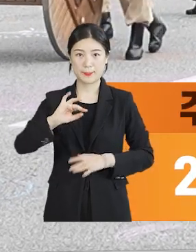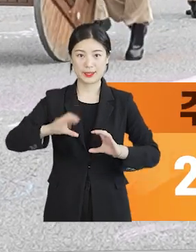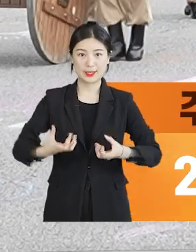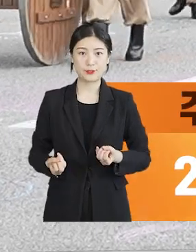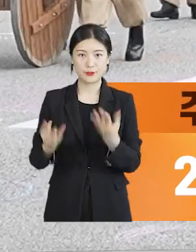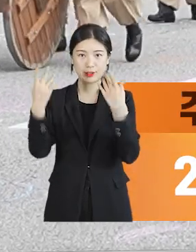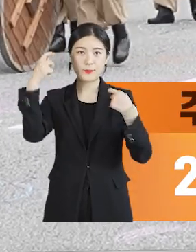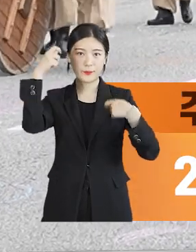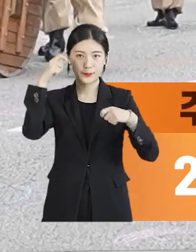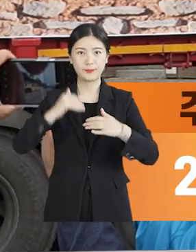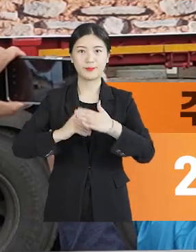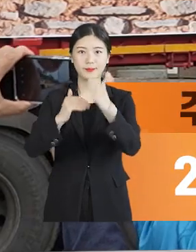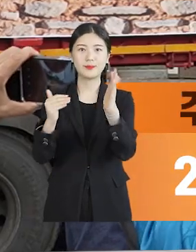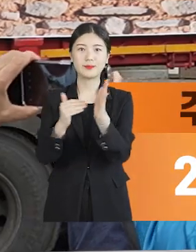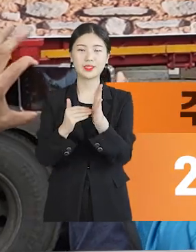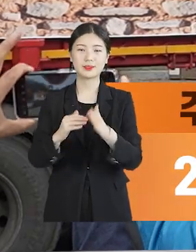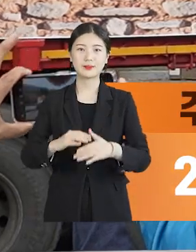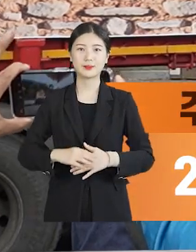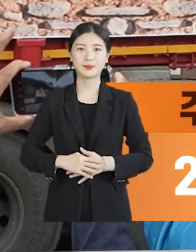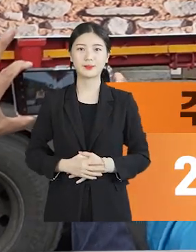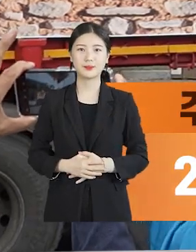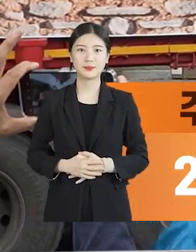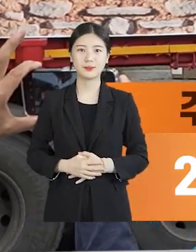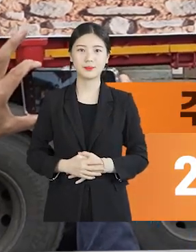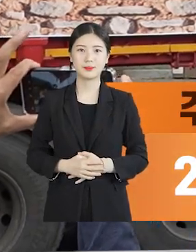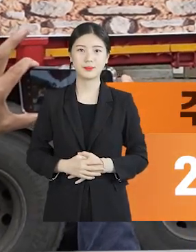대백제전의 웅진성 퍼레이드가 펼쳐졌습니다.